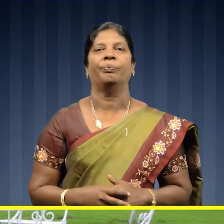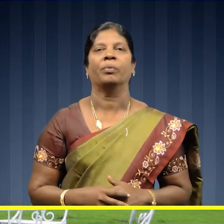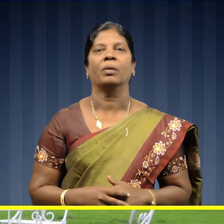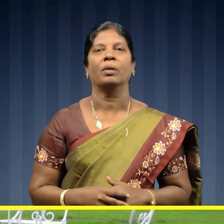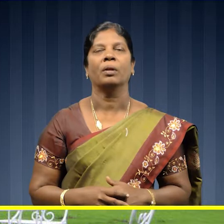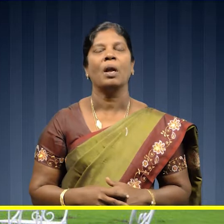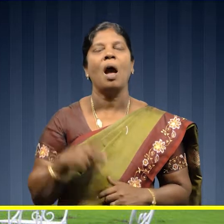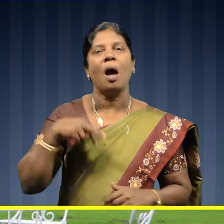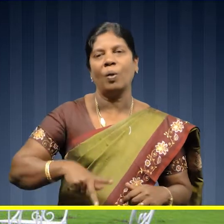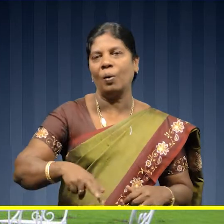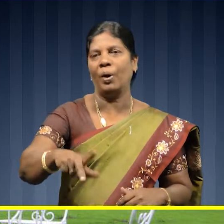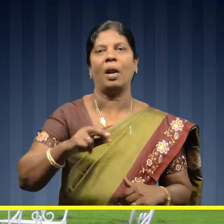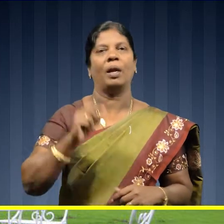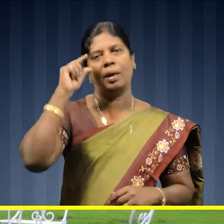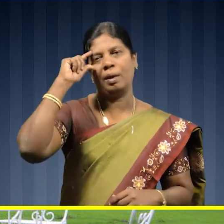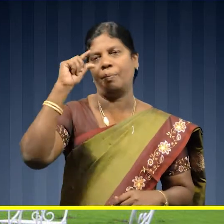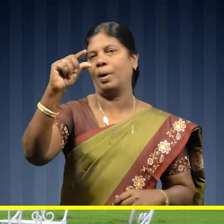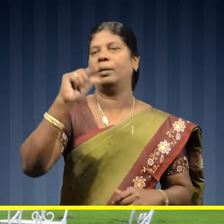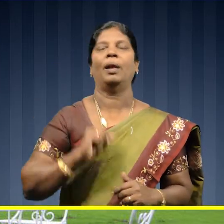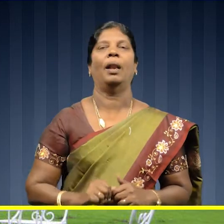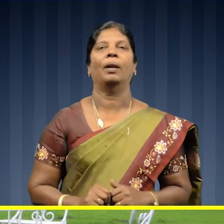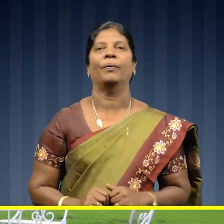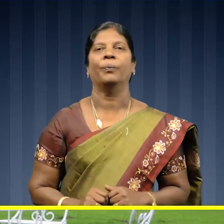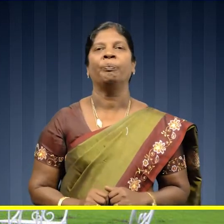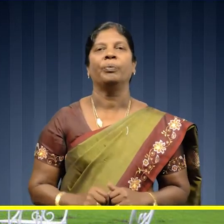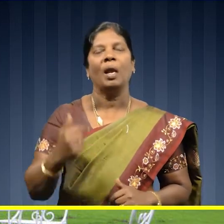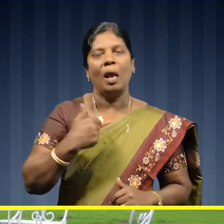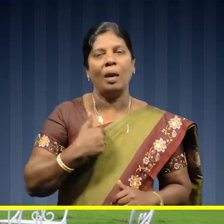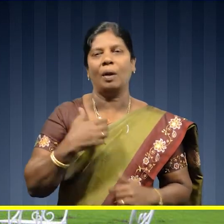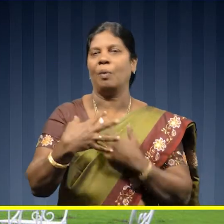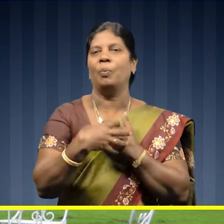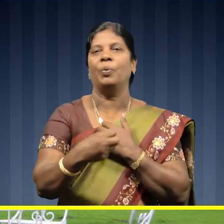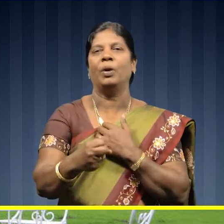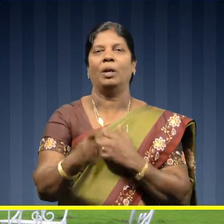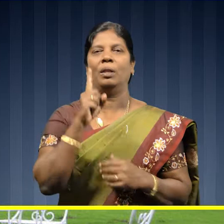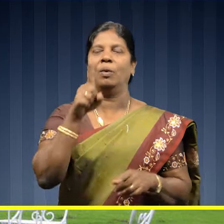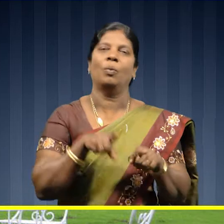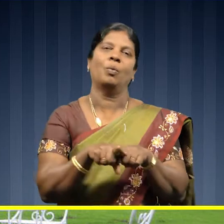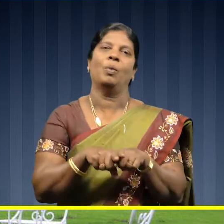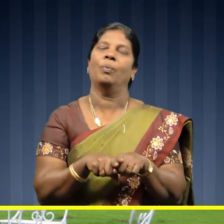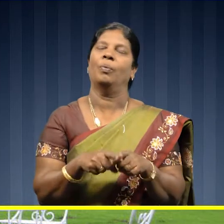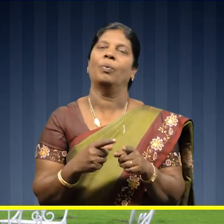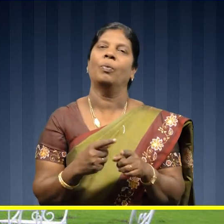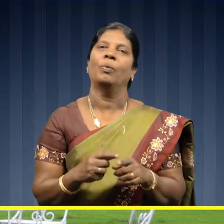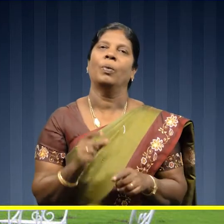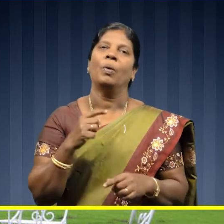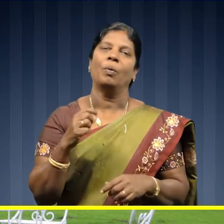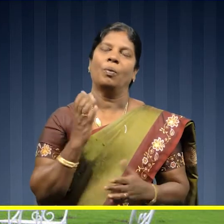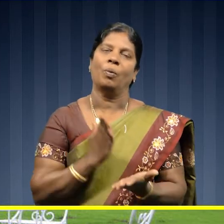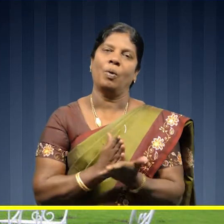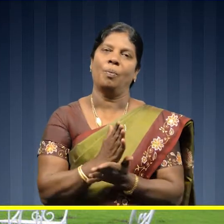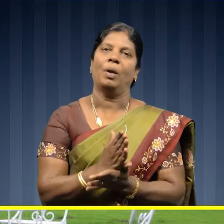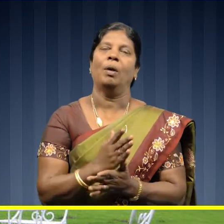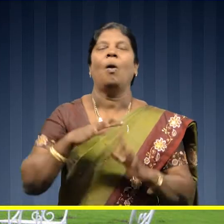பேச்சுவார்த்தைகளையும் அவர்களுடைய நடவடிக்கைகளையும் கவனிக்கும்போது எனக்கு புரிகிற உண்மை அதுதான். உலகத்தை